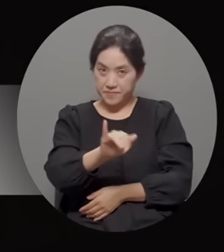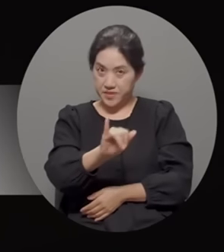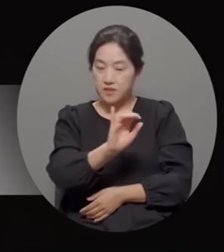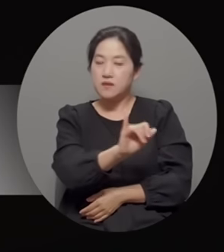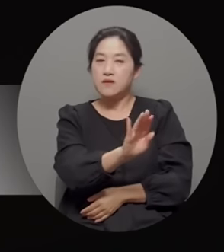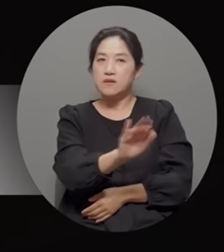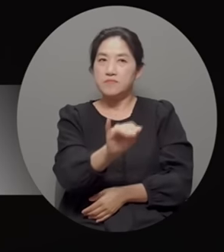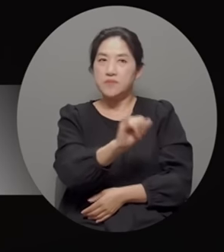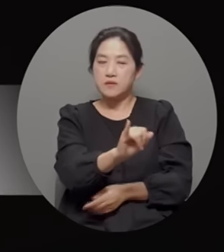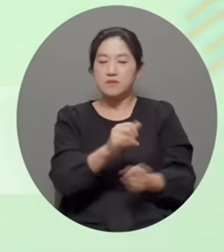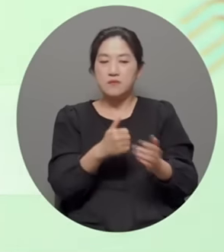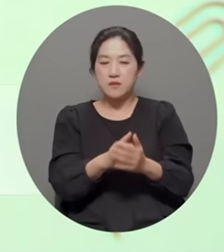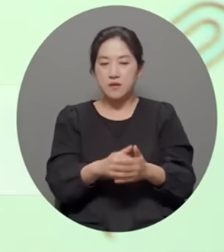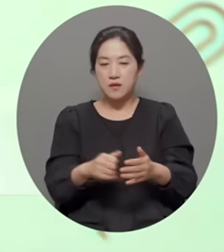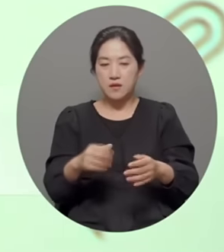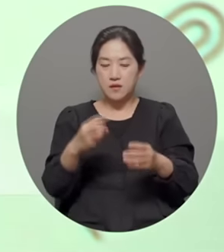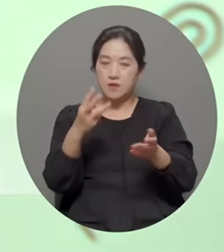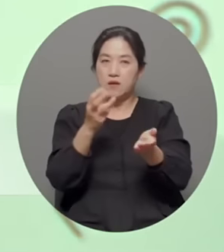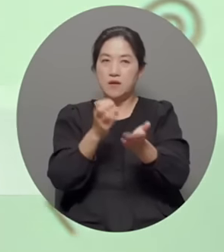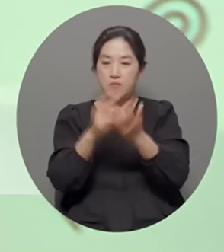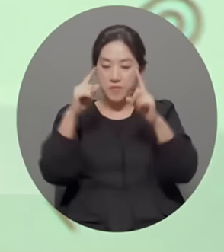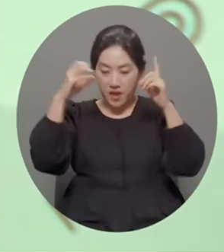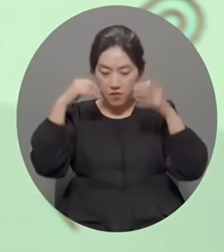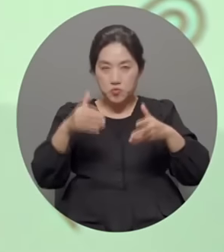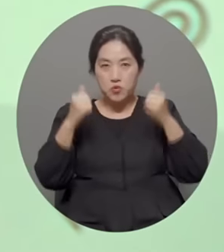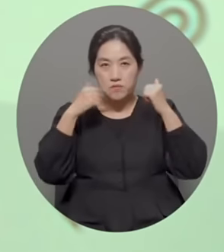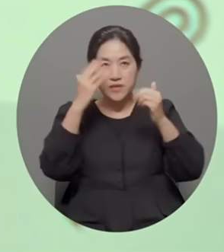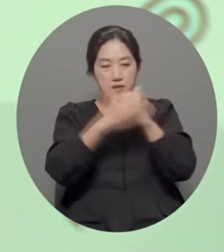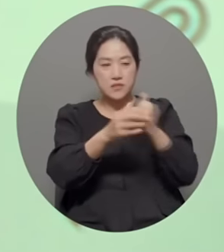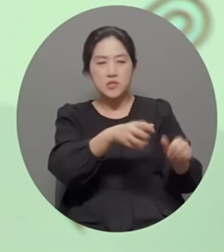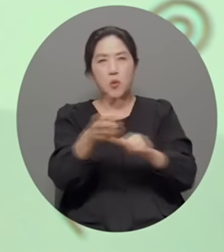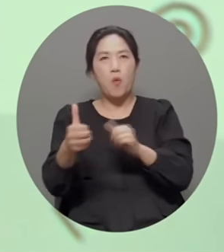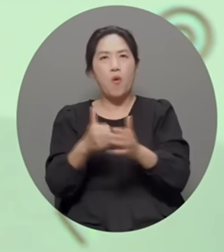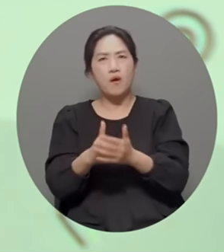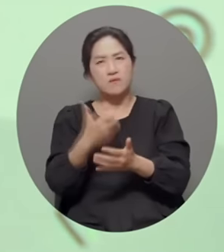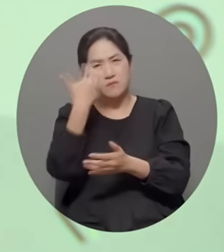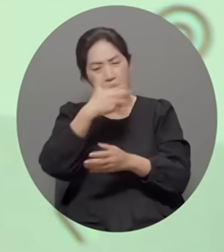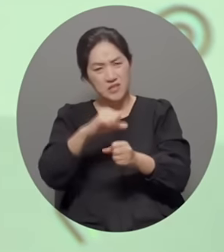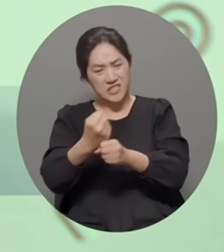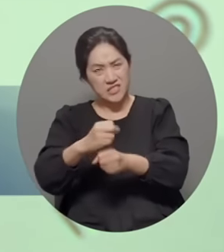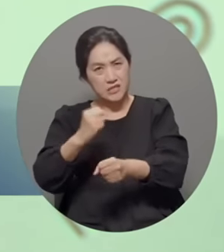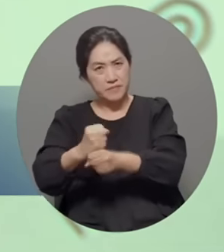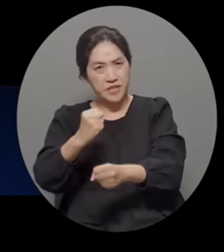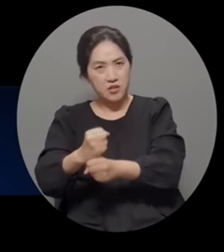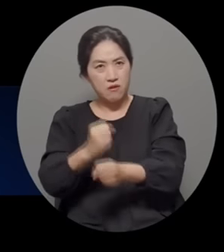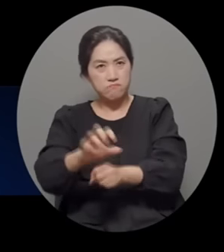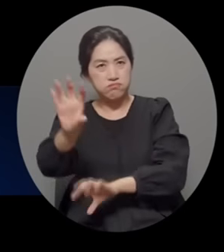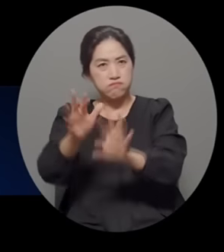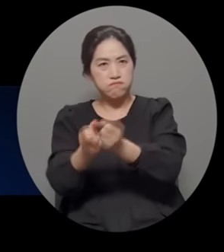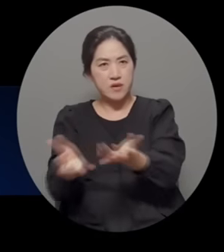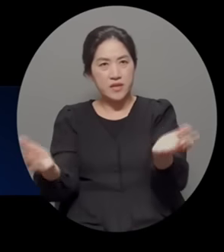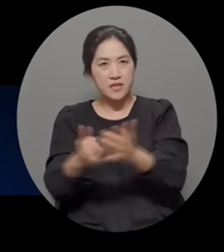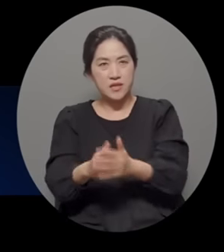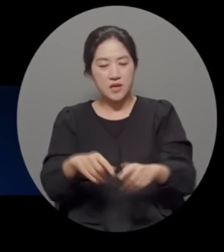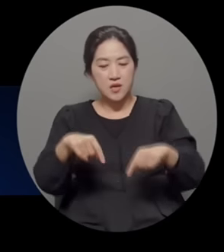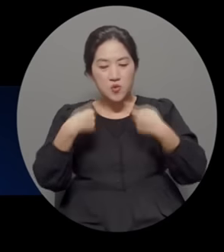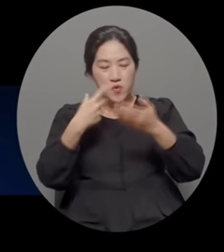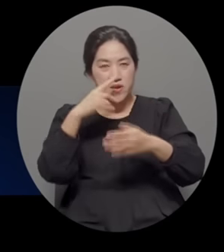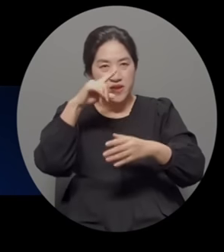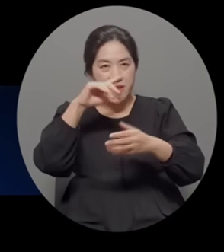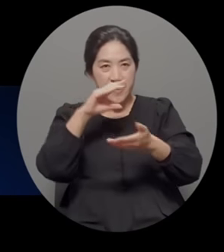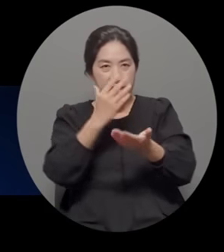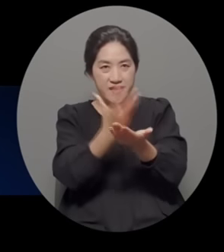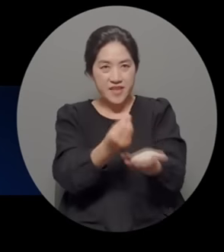졸업사진 등을 이용해 조작된 음란물을 제작하고 유포했습니다. 종이 앨범을 사진으로 찍은